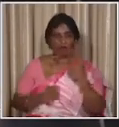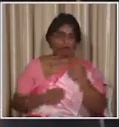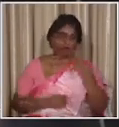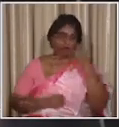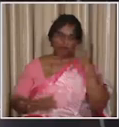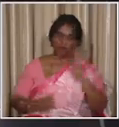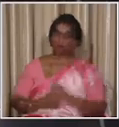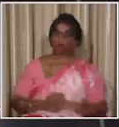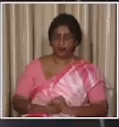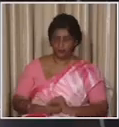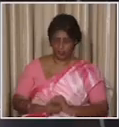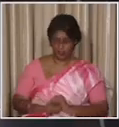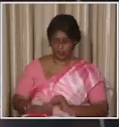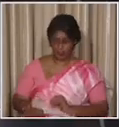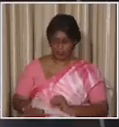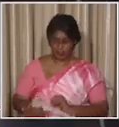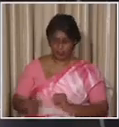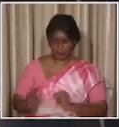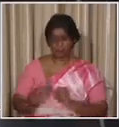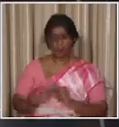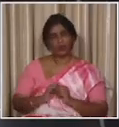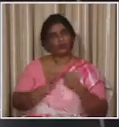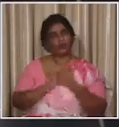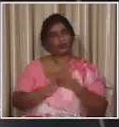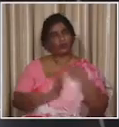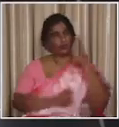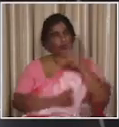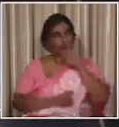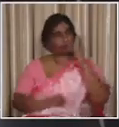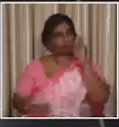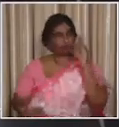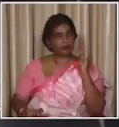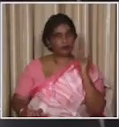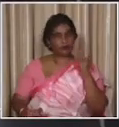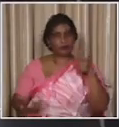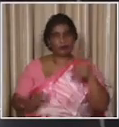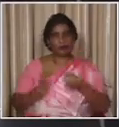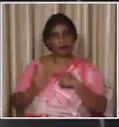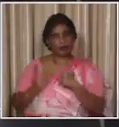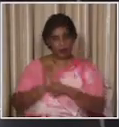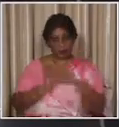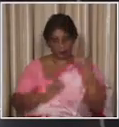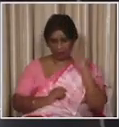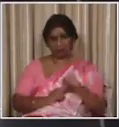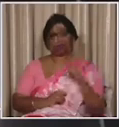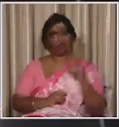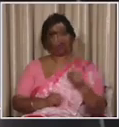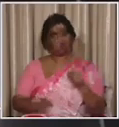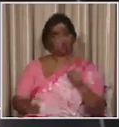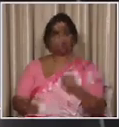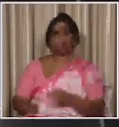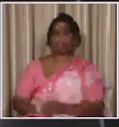වෙයි කියලා අපි හිතනවා. ගරු කතා නියෝජ්‍ය කතානායකතුමනි, දැන් අද මේ පනත ගේනවා